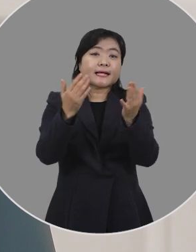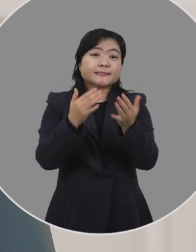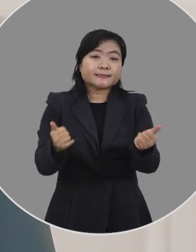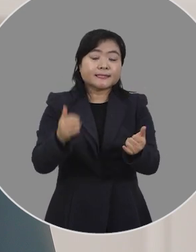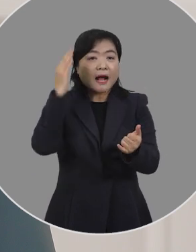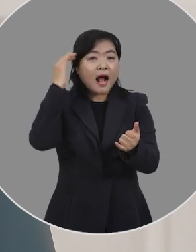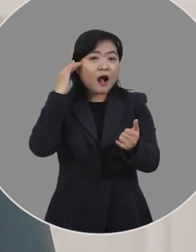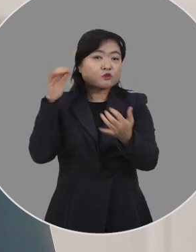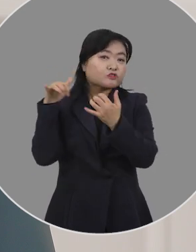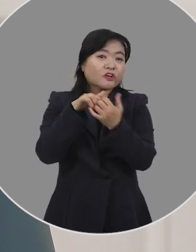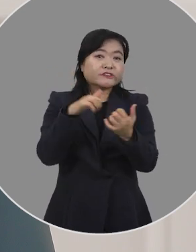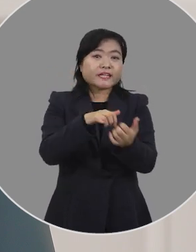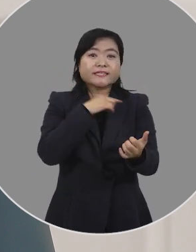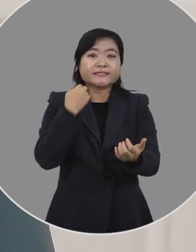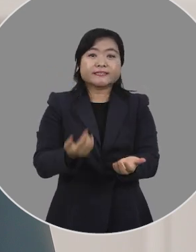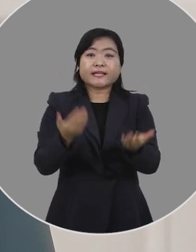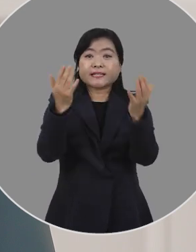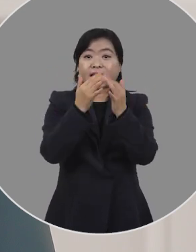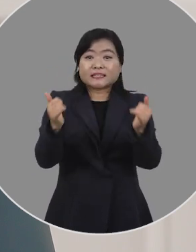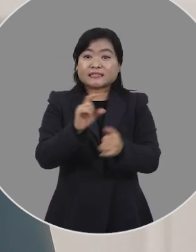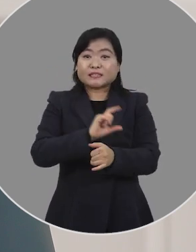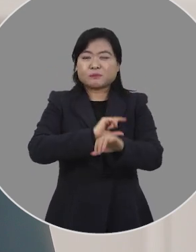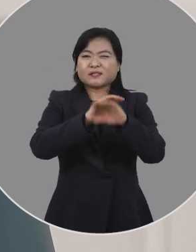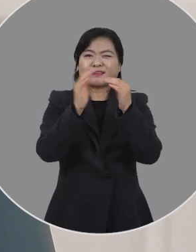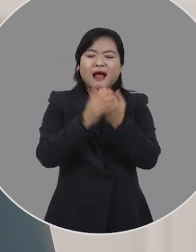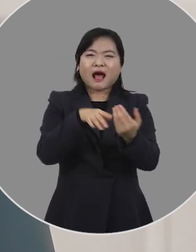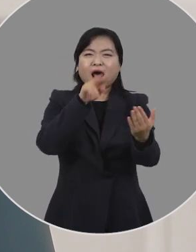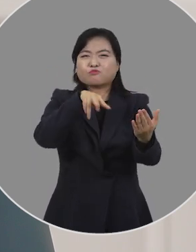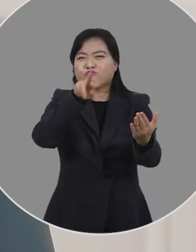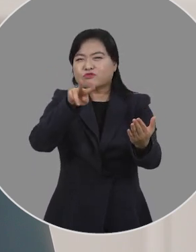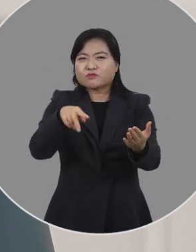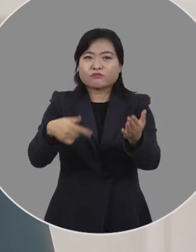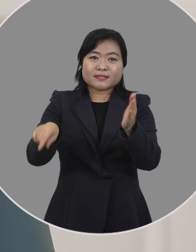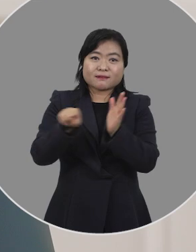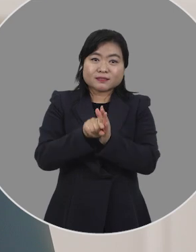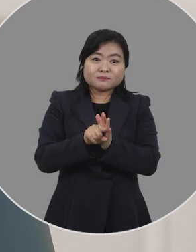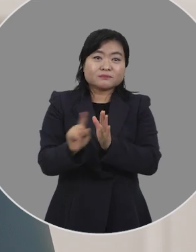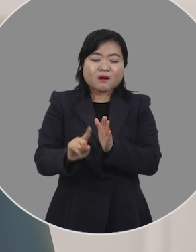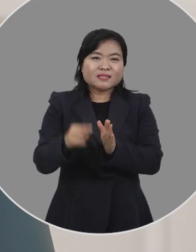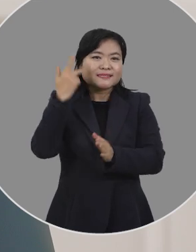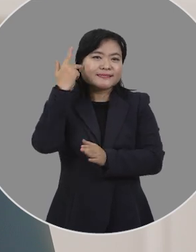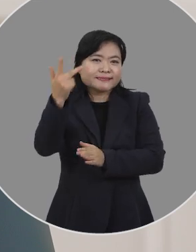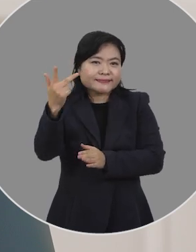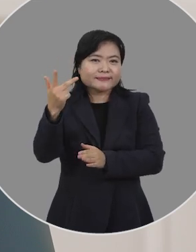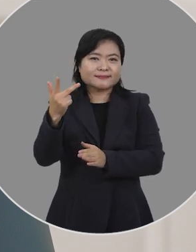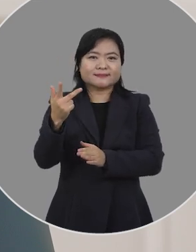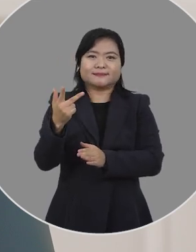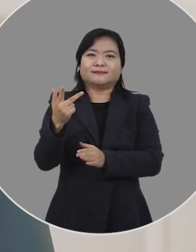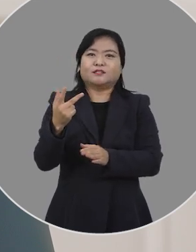희생자들, 한국전 희생자들의 이름을 다 부르기 위해서는 7일,